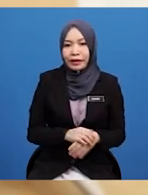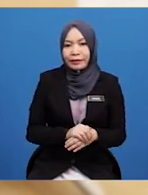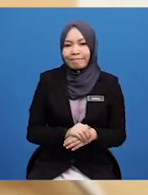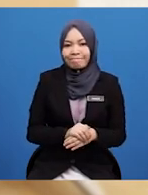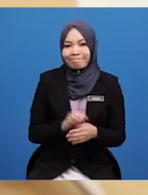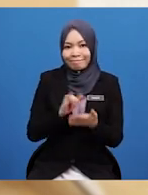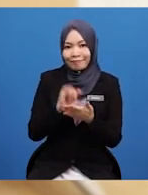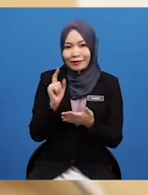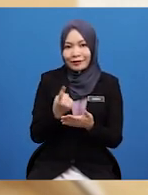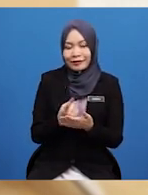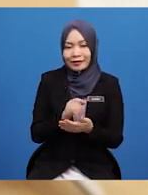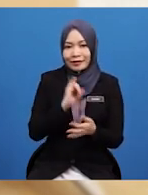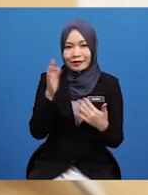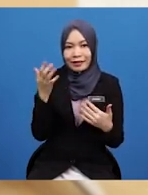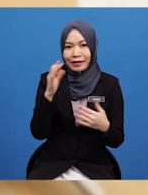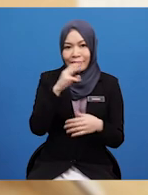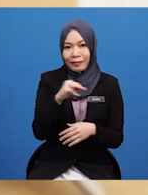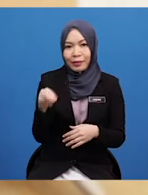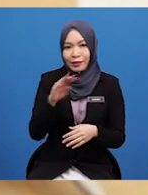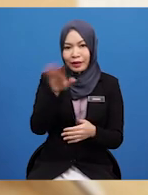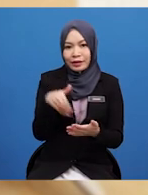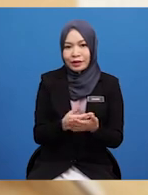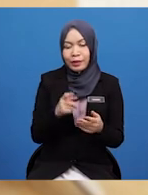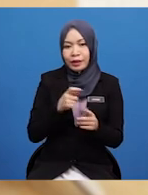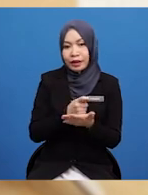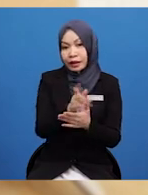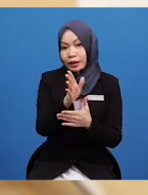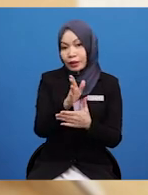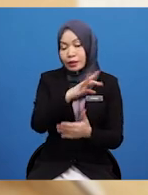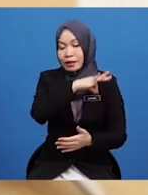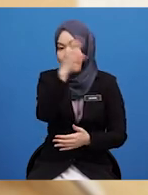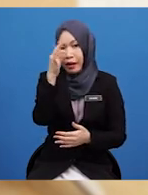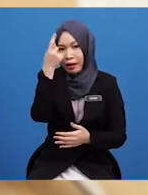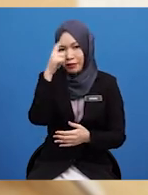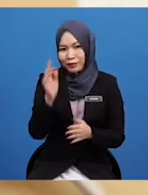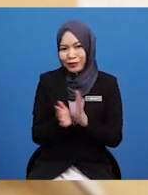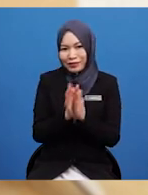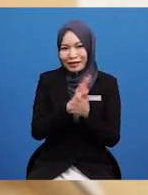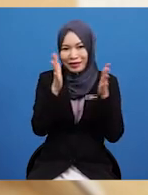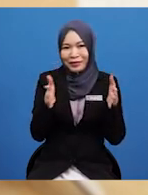kekal bersemangat meneroka ilmu dan menjadi warga negara yang hebat.